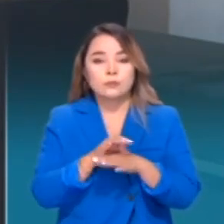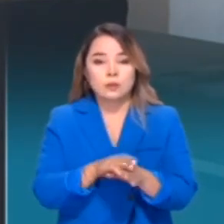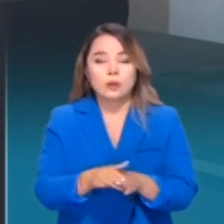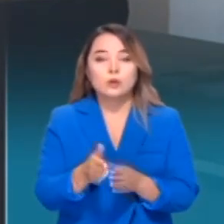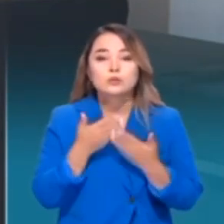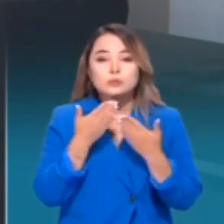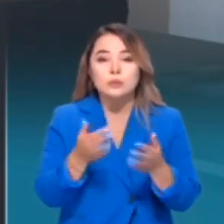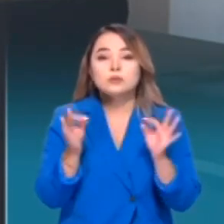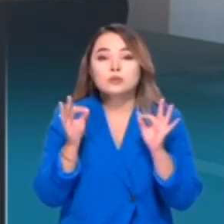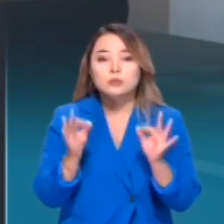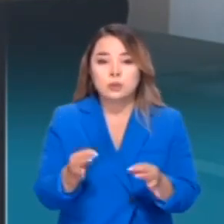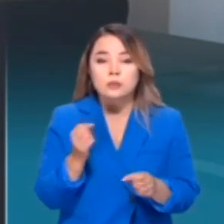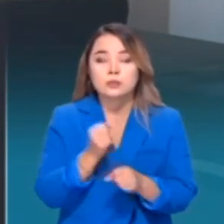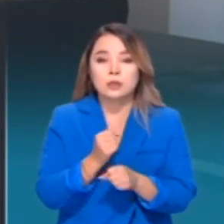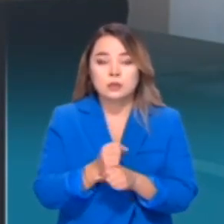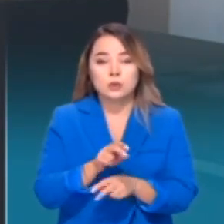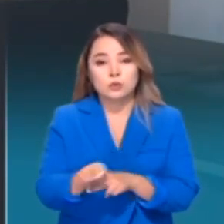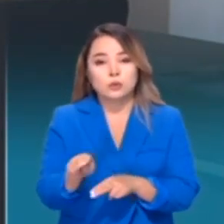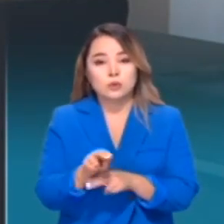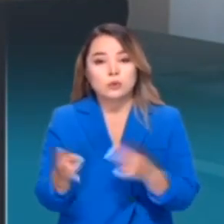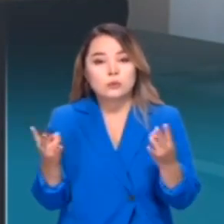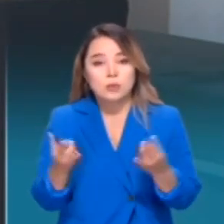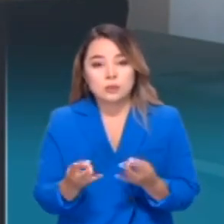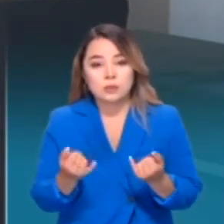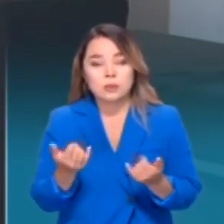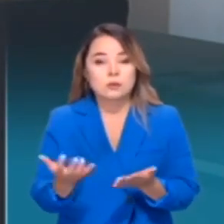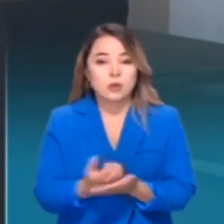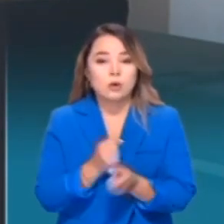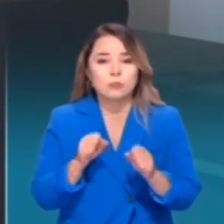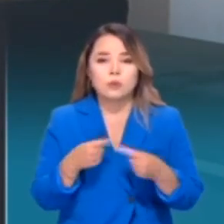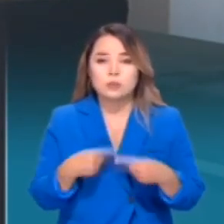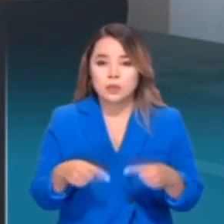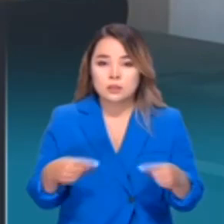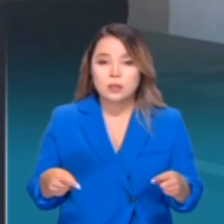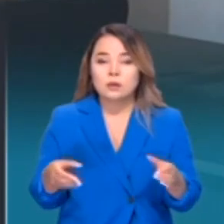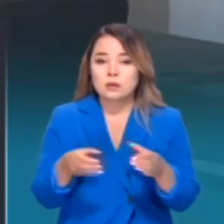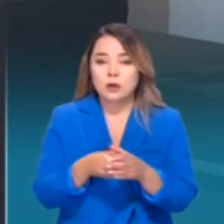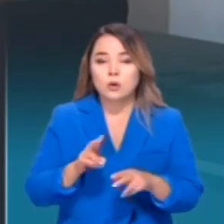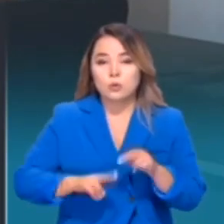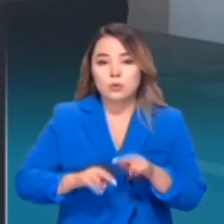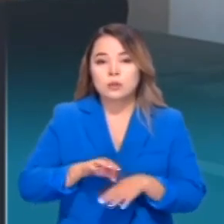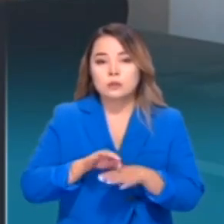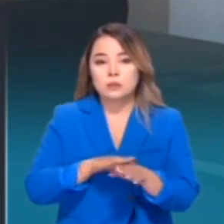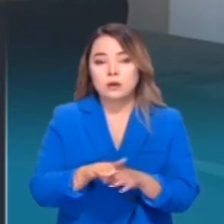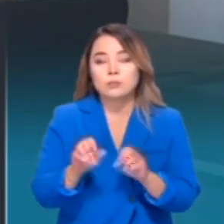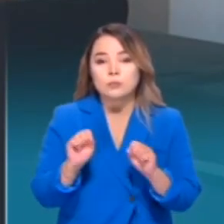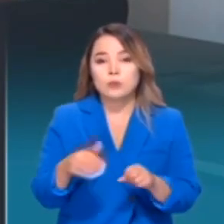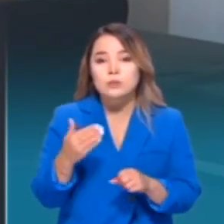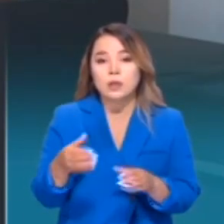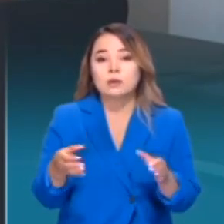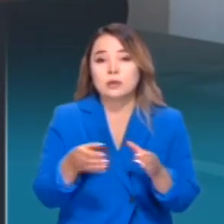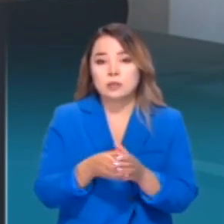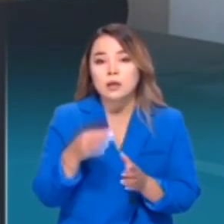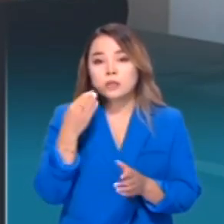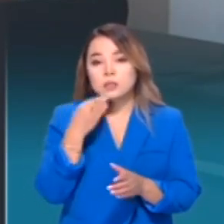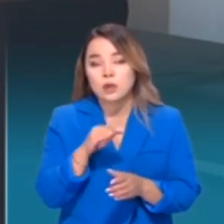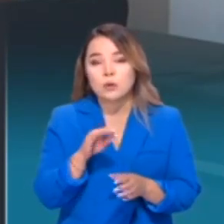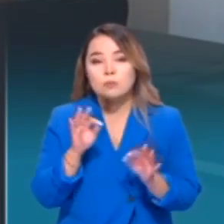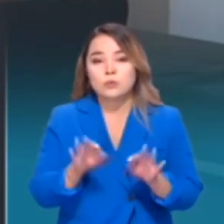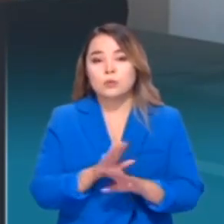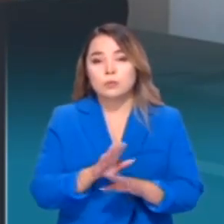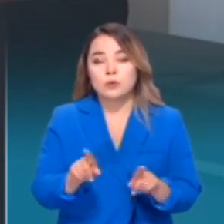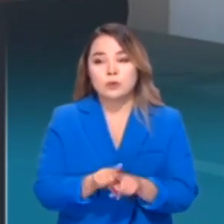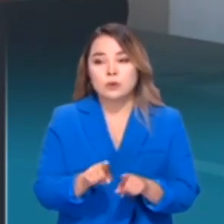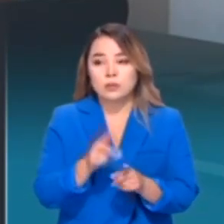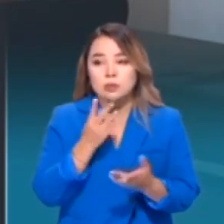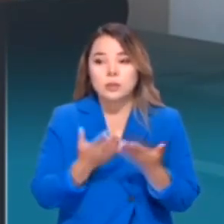керекпіз. Дұрыс. Өйткені ол жерде табуға болады, неше түрлі контент құрастырып береді, бірақ ол контент сапасы дұрыс болмауы